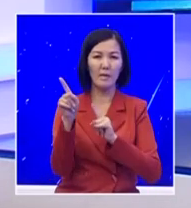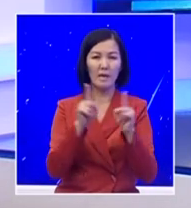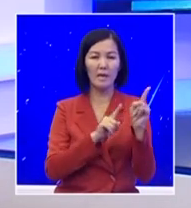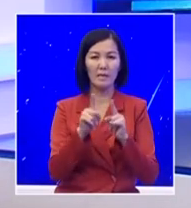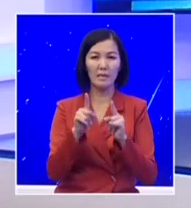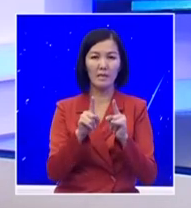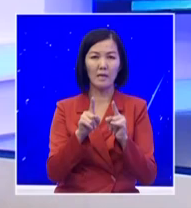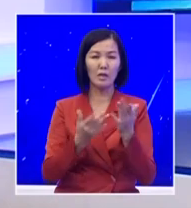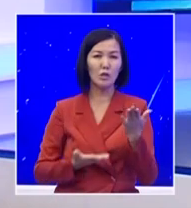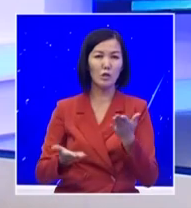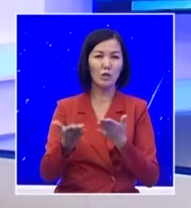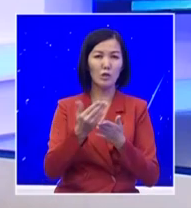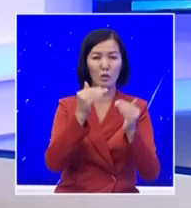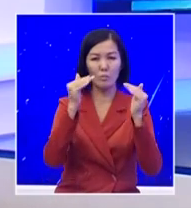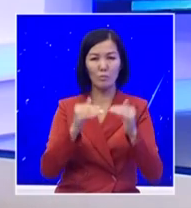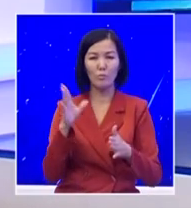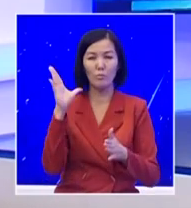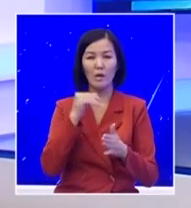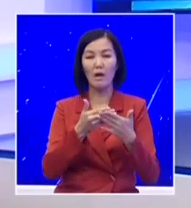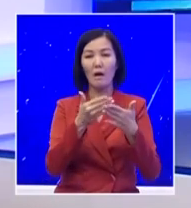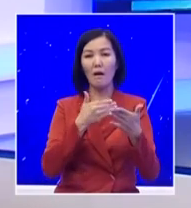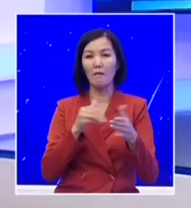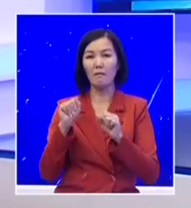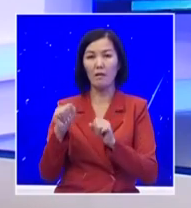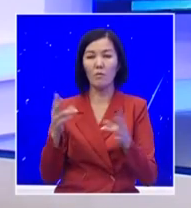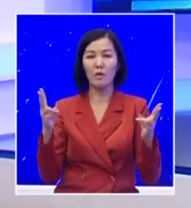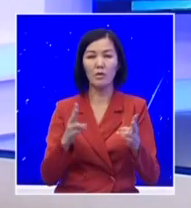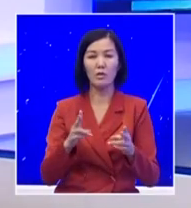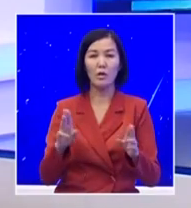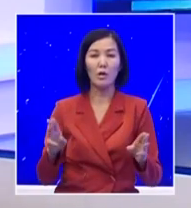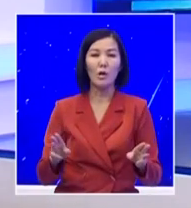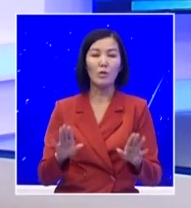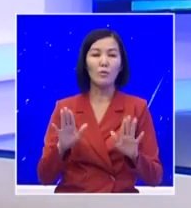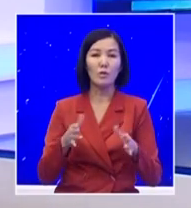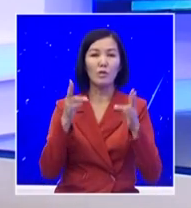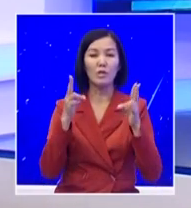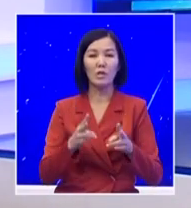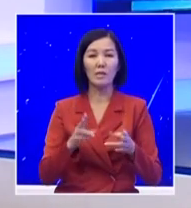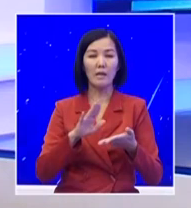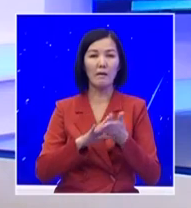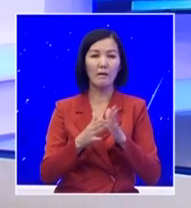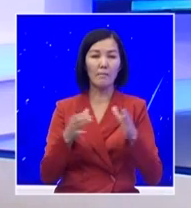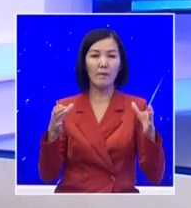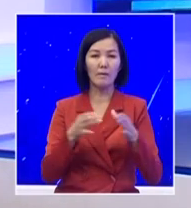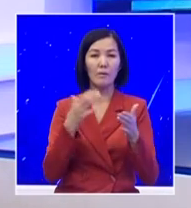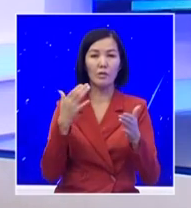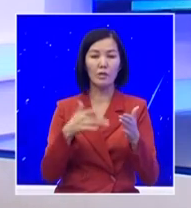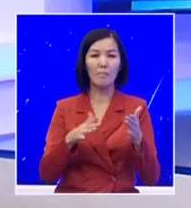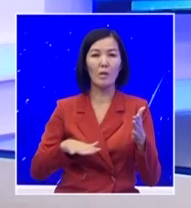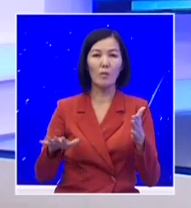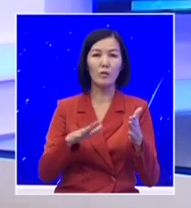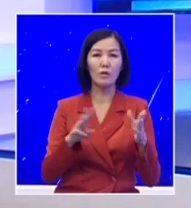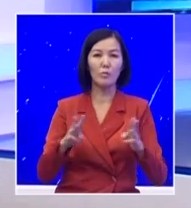мүмкін. Айтып келмейтін қауіптің алдын алу қажет. Осы мақсатта төтенше жағдайлар департаменті мен Жамбыл аудандық өрт сөндіру бөлімі